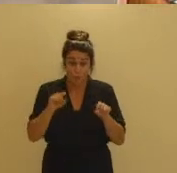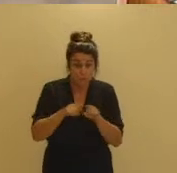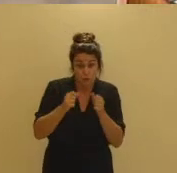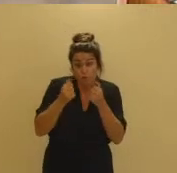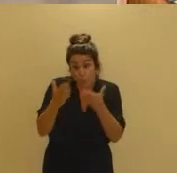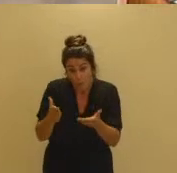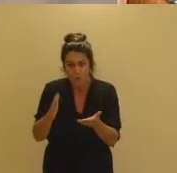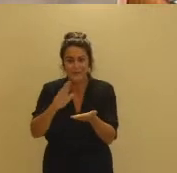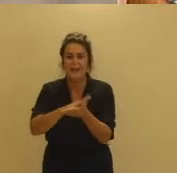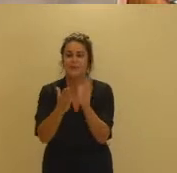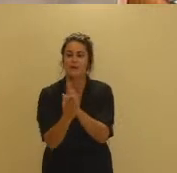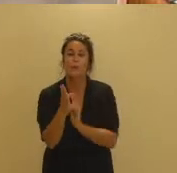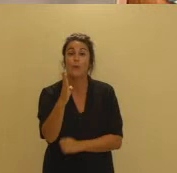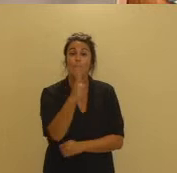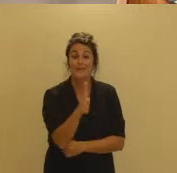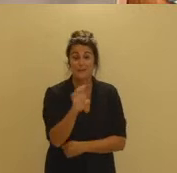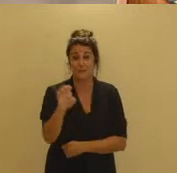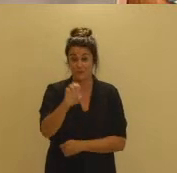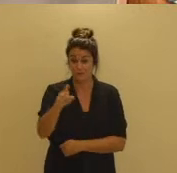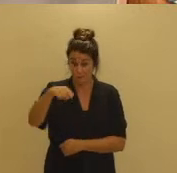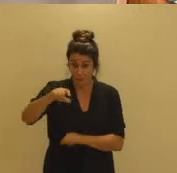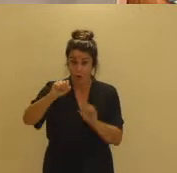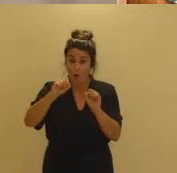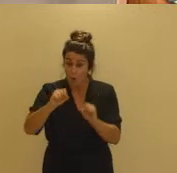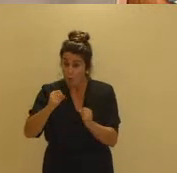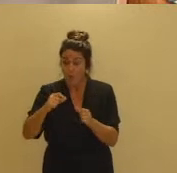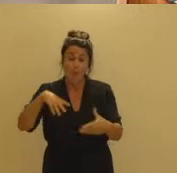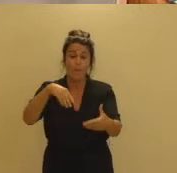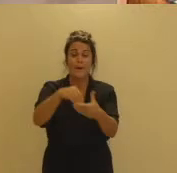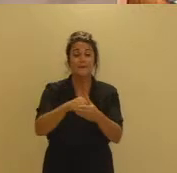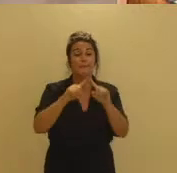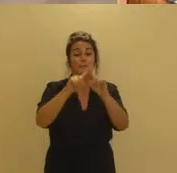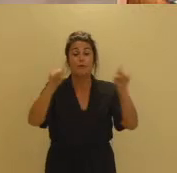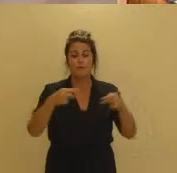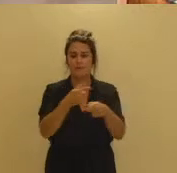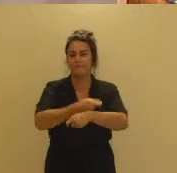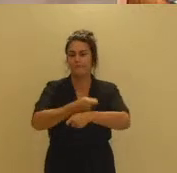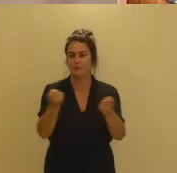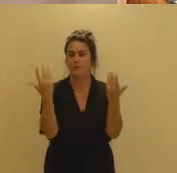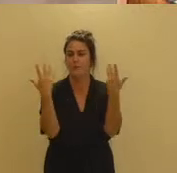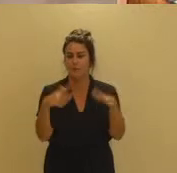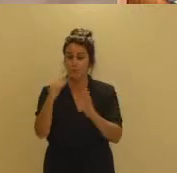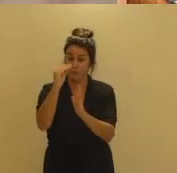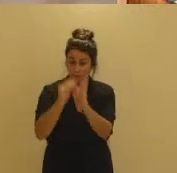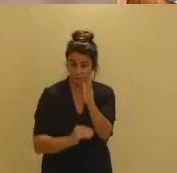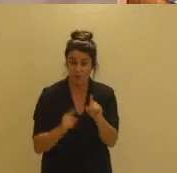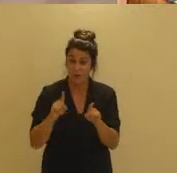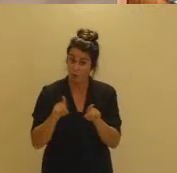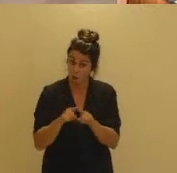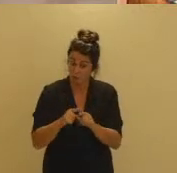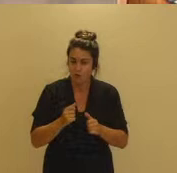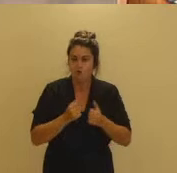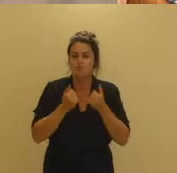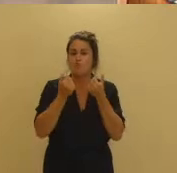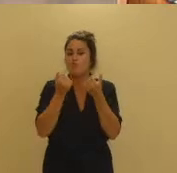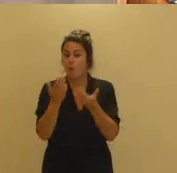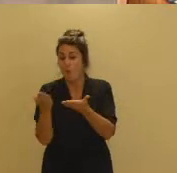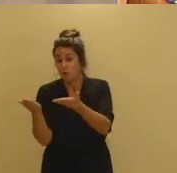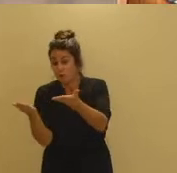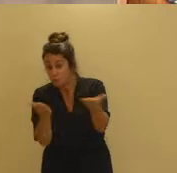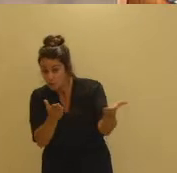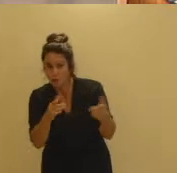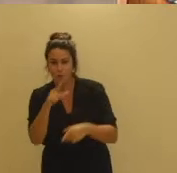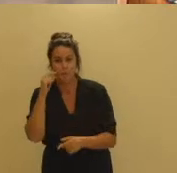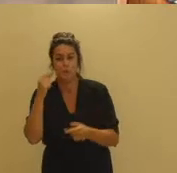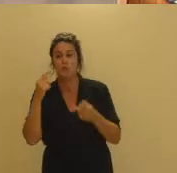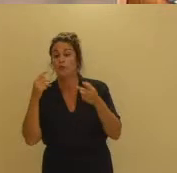et Torkinekin en complétant le formulaire qui vous a été distribué. Mais auparavant, il vous est proposé d'autoriser M. le maire à signer